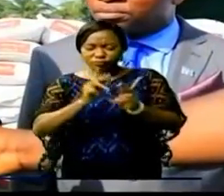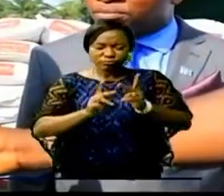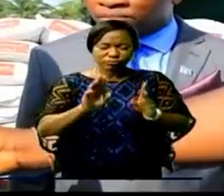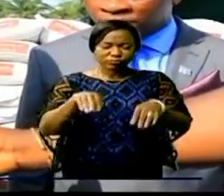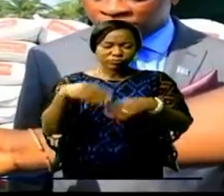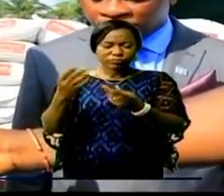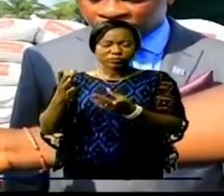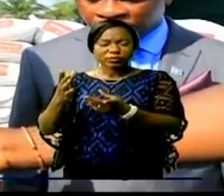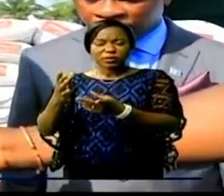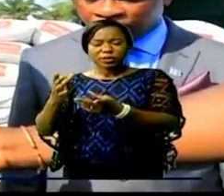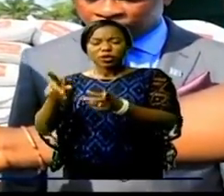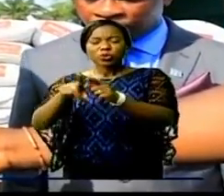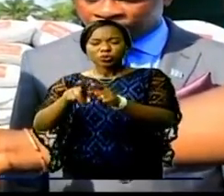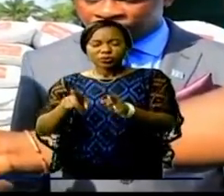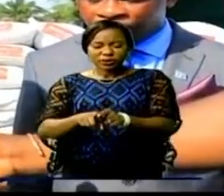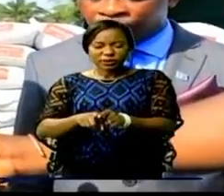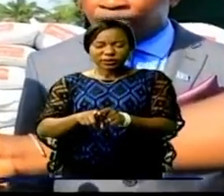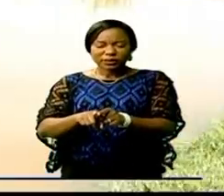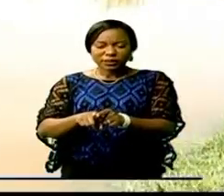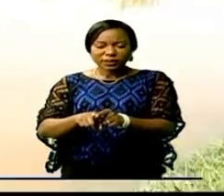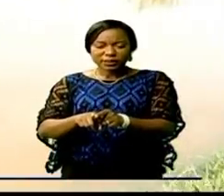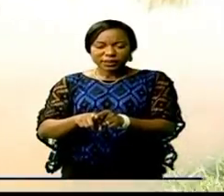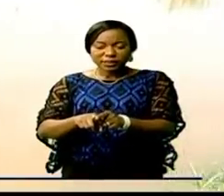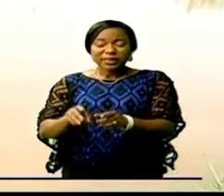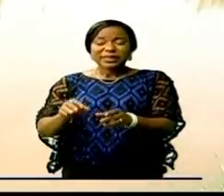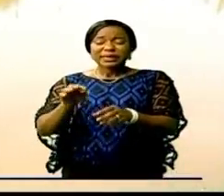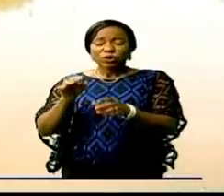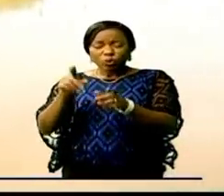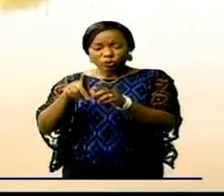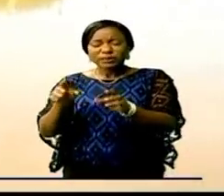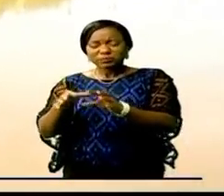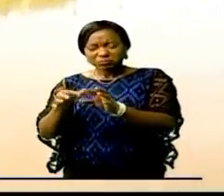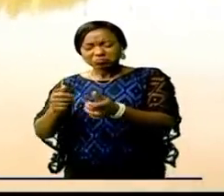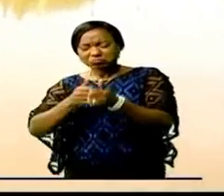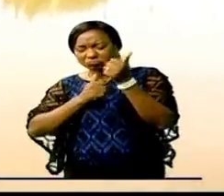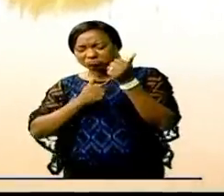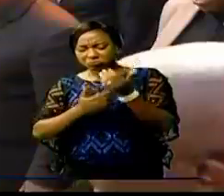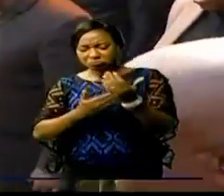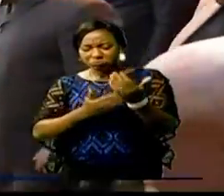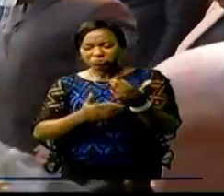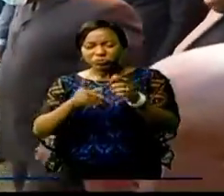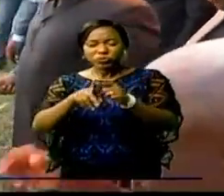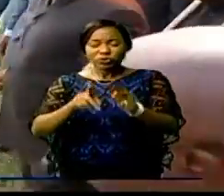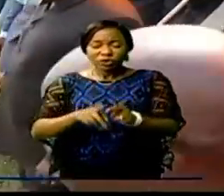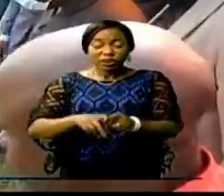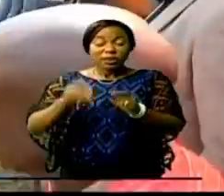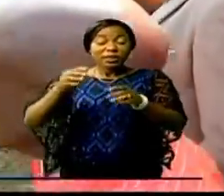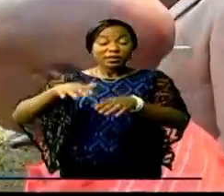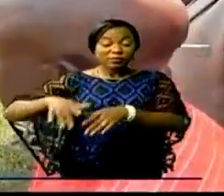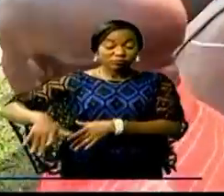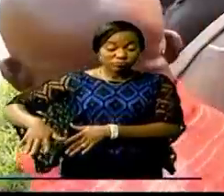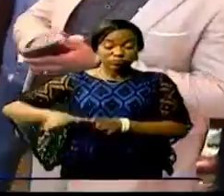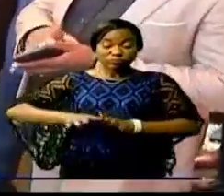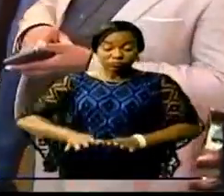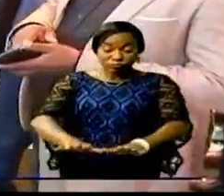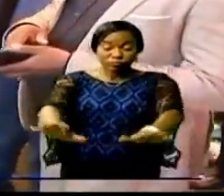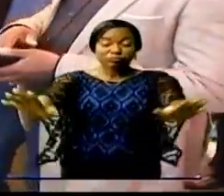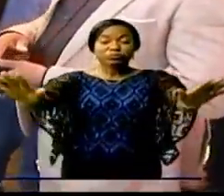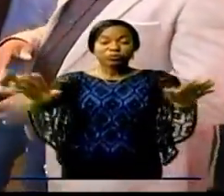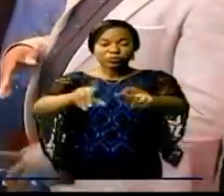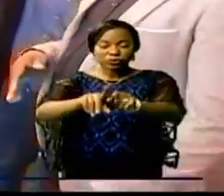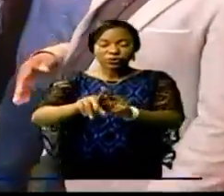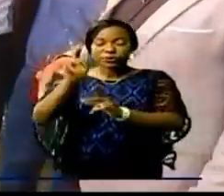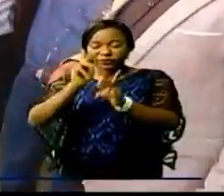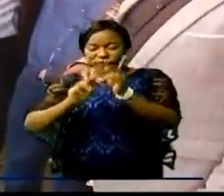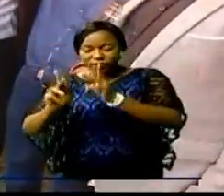appelle la pêche sportive. Des étangs qui vont être repeuplés de poissons ont également été visités et